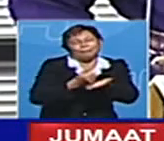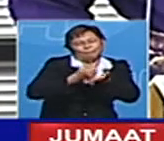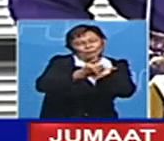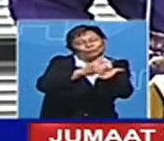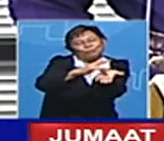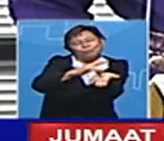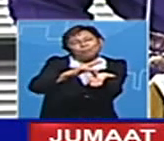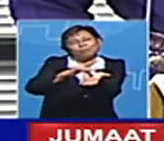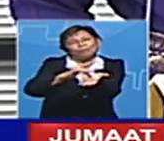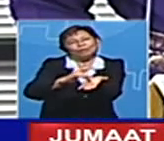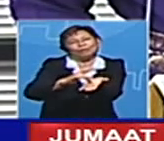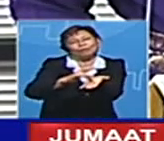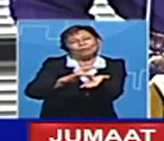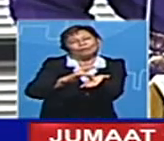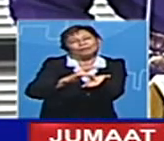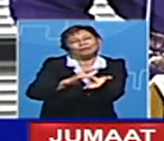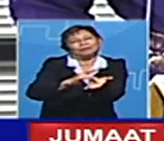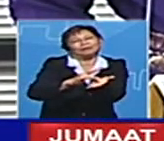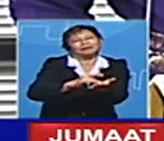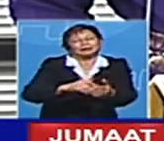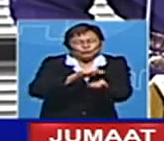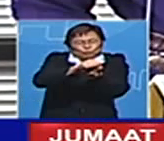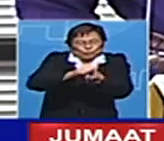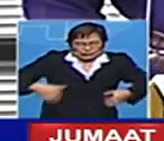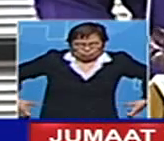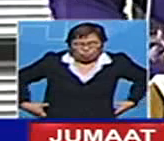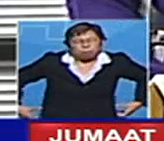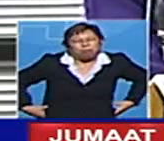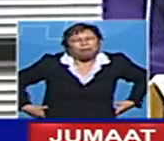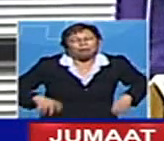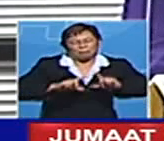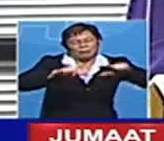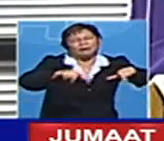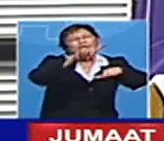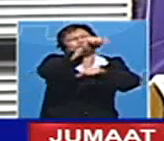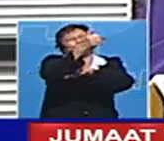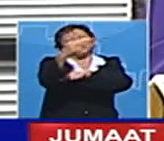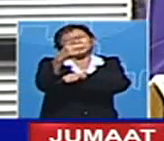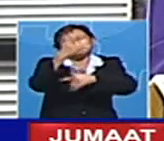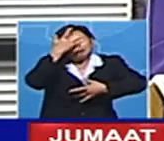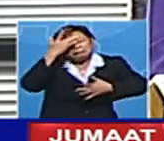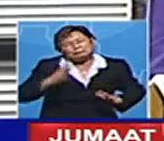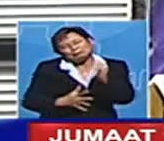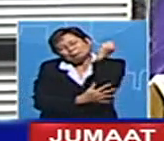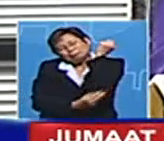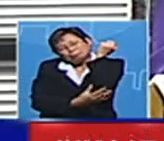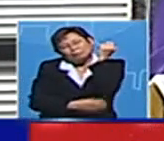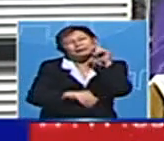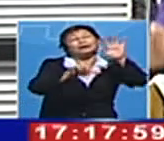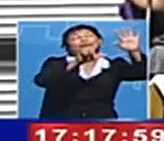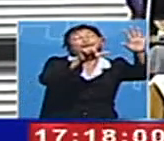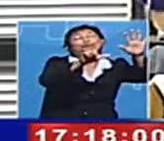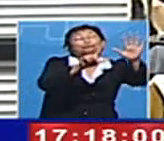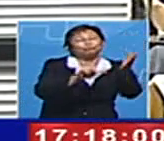perubatan termasuk hemodialisis yang memanfaatkan hampir 10000 pesakit kurang berkemampuan dan